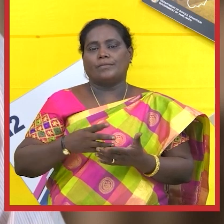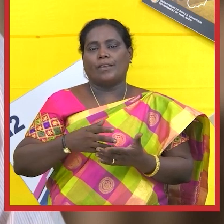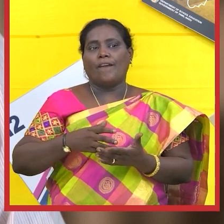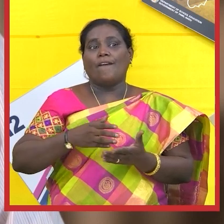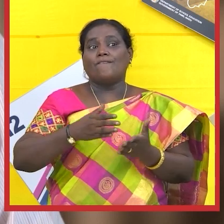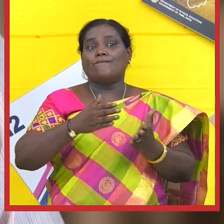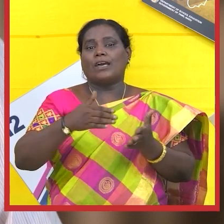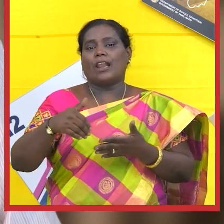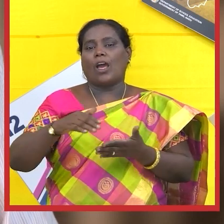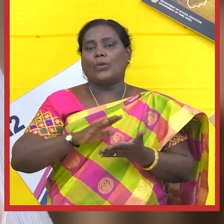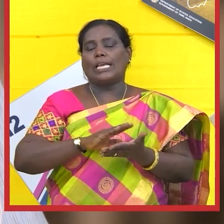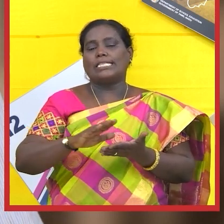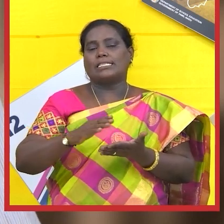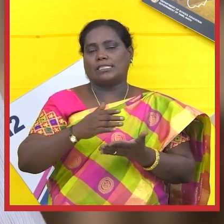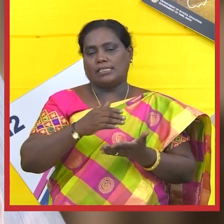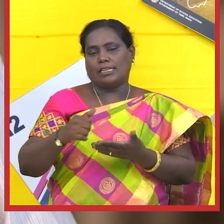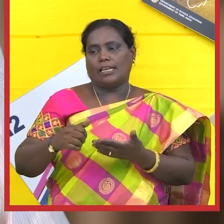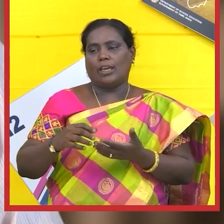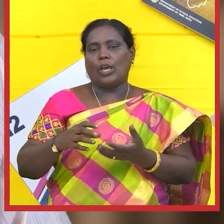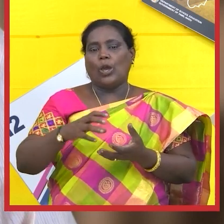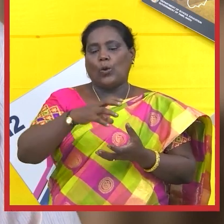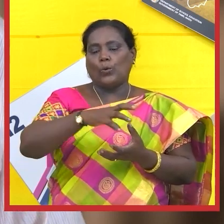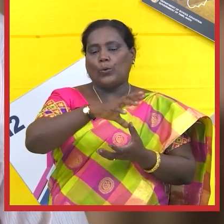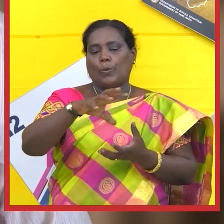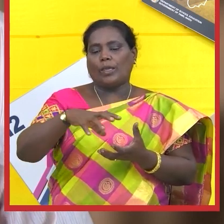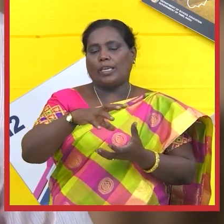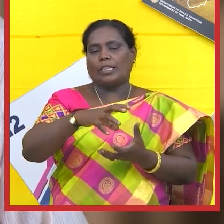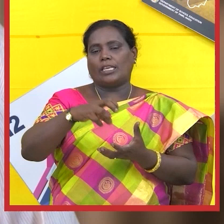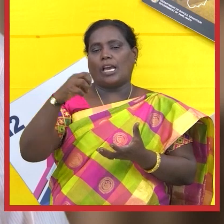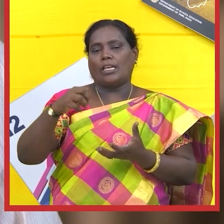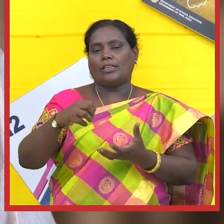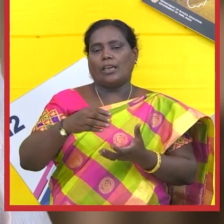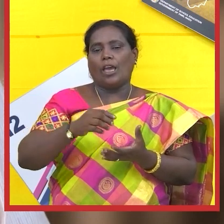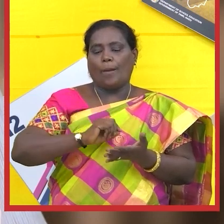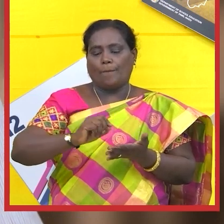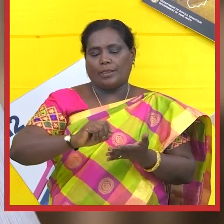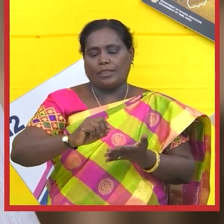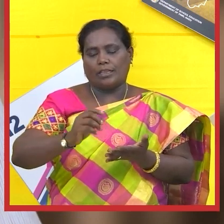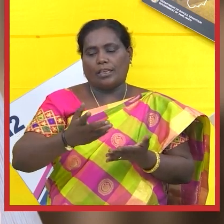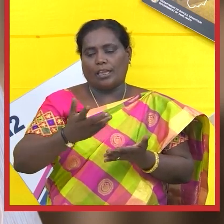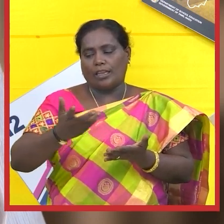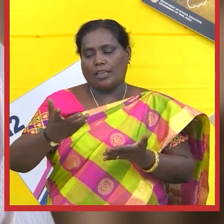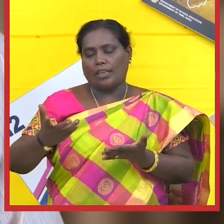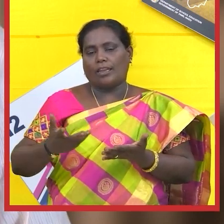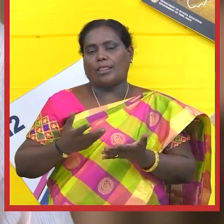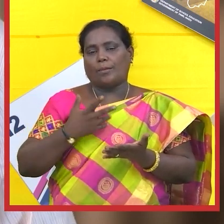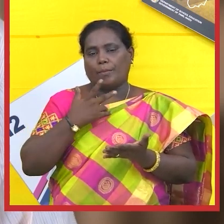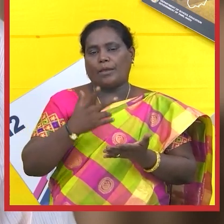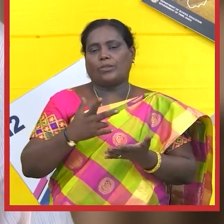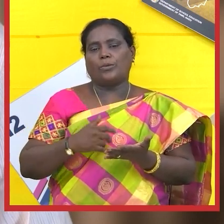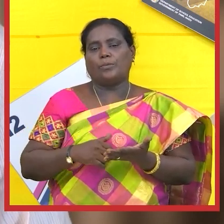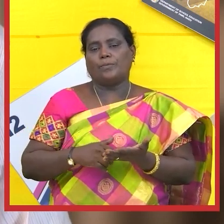வரலாறு என்ன யார் அதை உருவாக்கினார்கள் அது நடத்திய பத்திரிகைகள் எல்லாம் என்னென்ன என்பதை கடந்த வகுப்பிலே நாம்